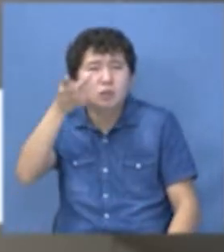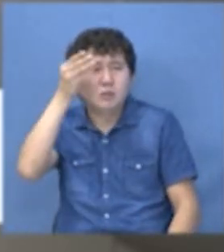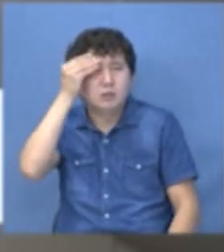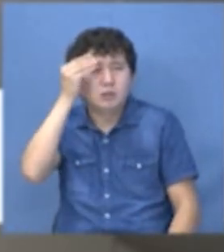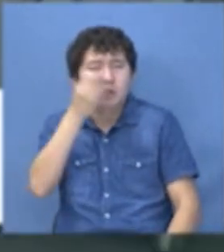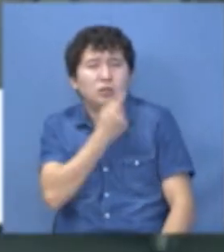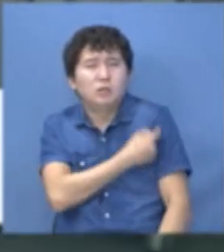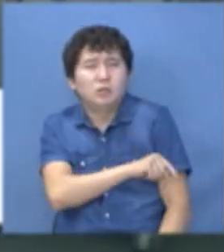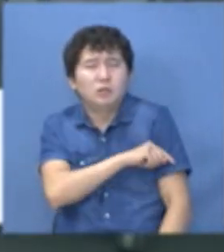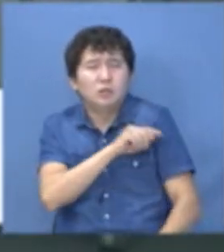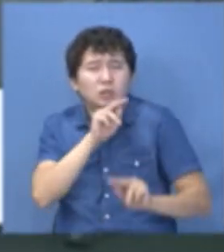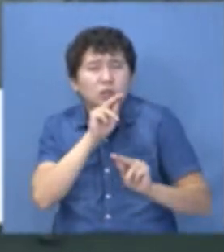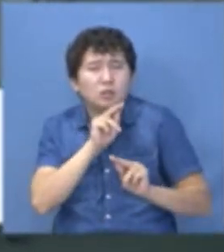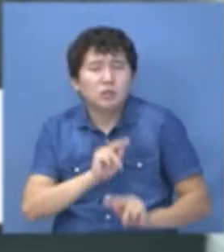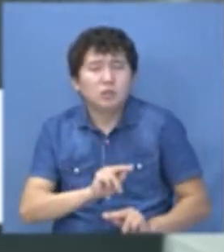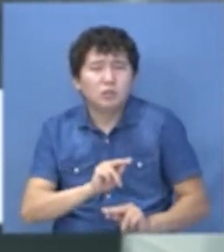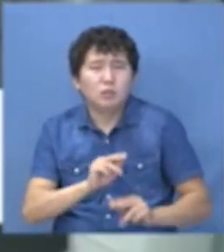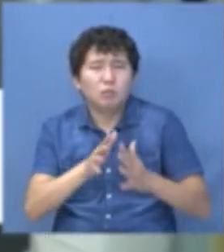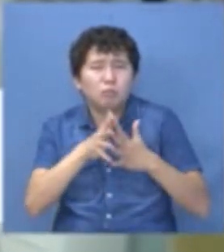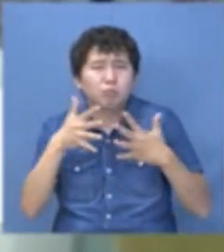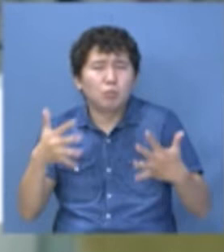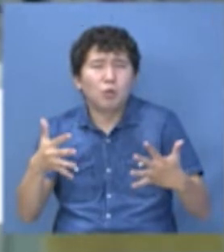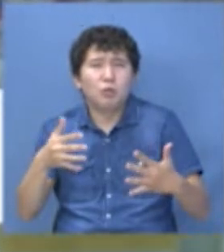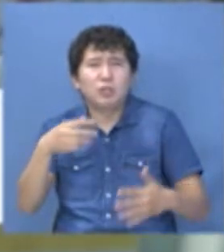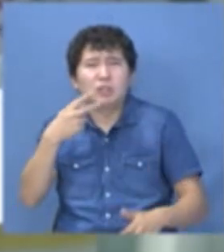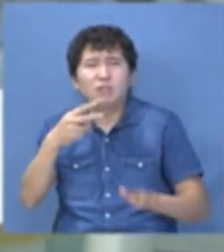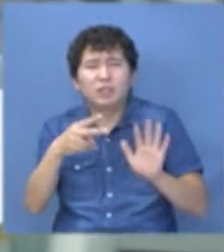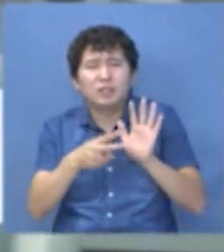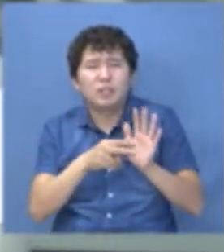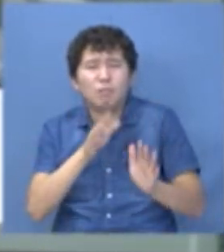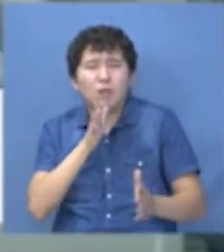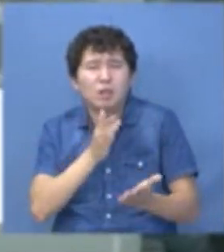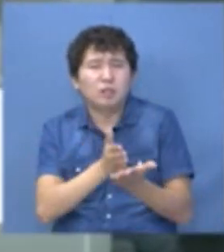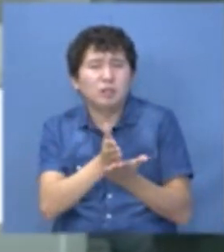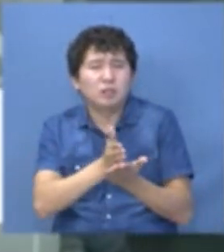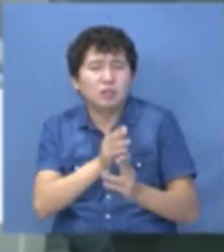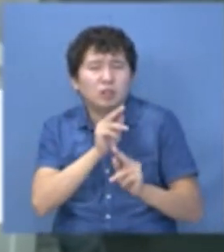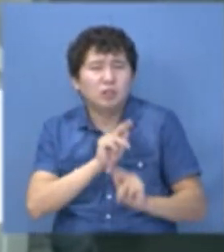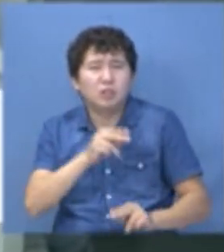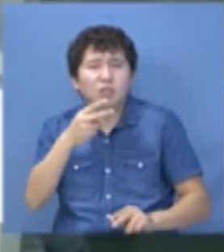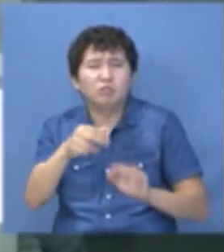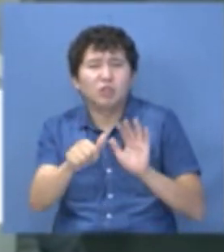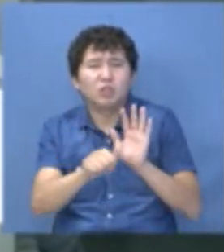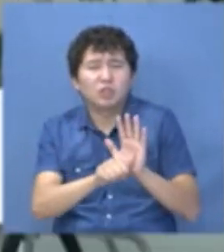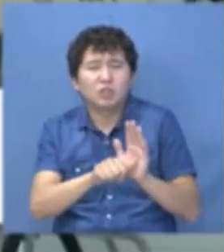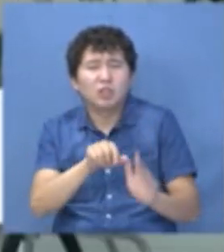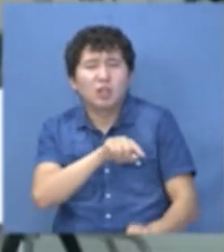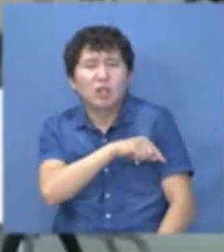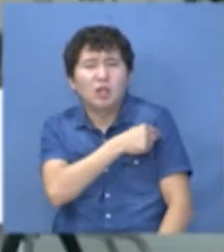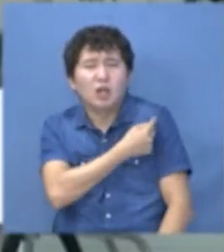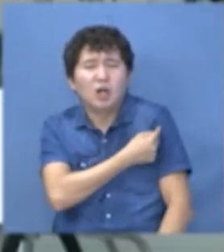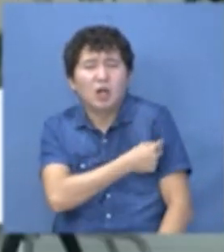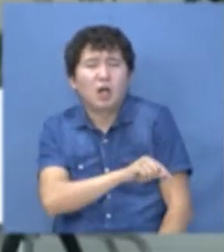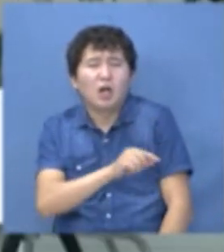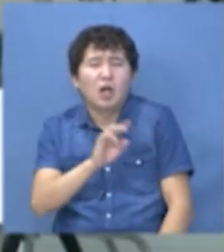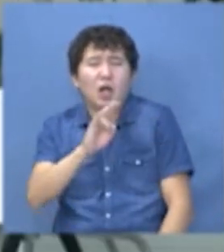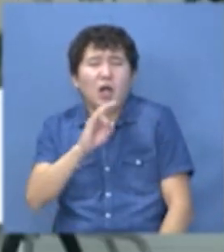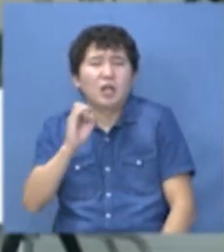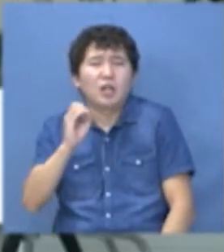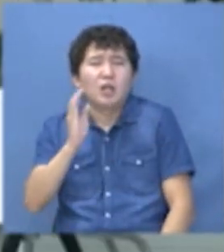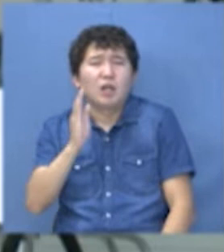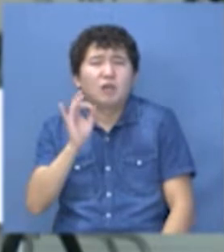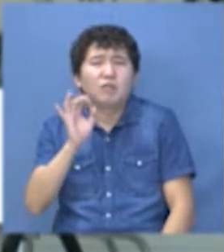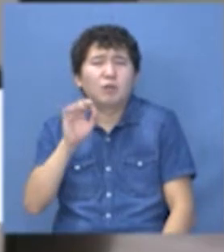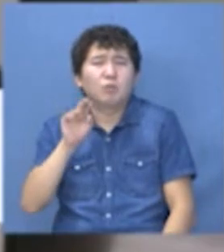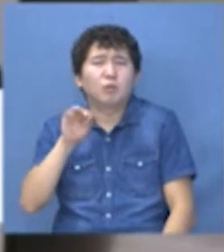десятилетия. Рабочий стаж Татьяны составляет 27 лет, 26 из которых она трудится врачом-невропатологом. Последние